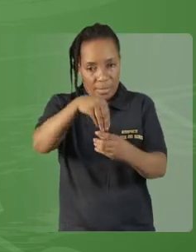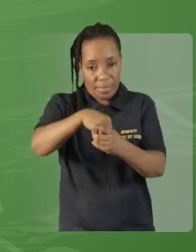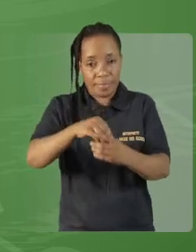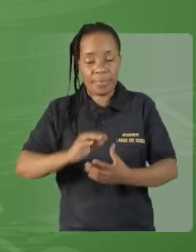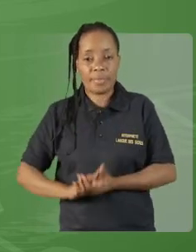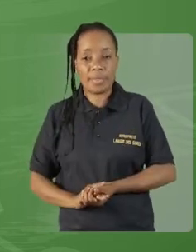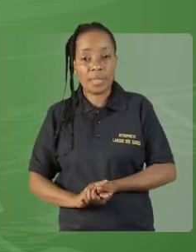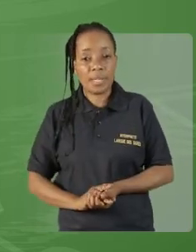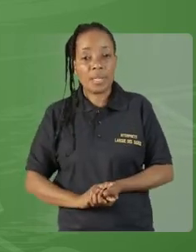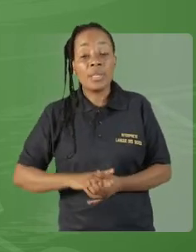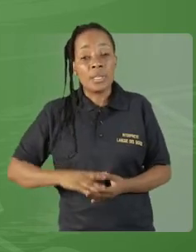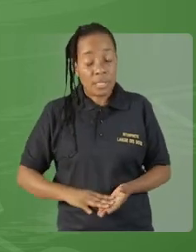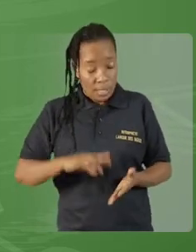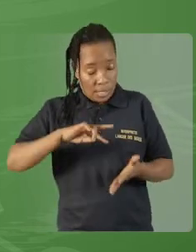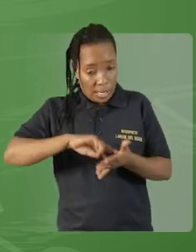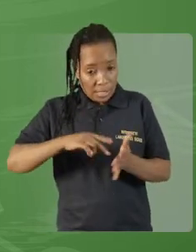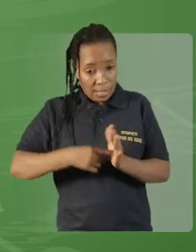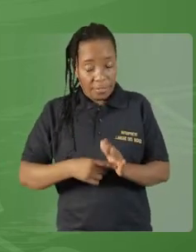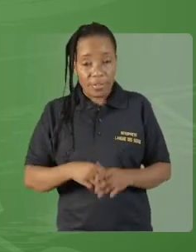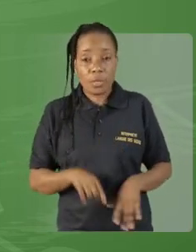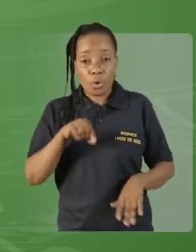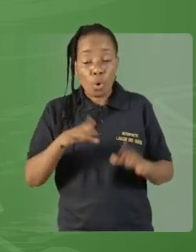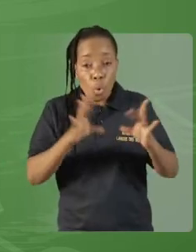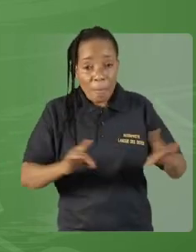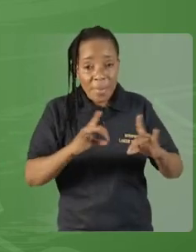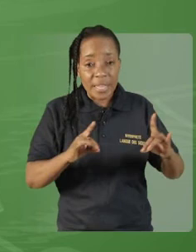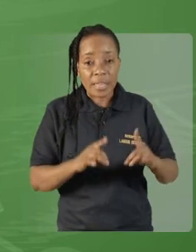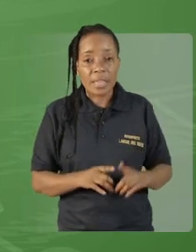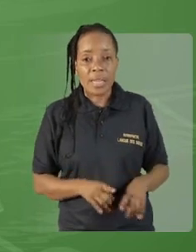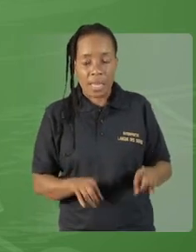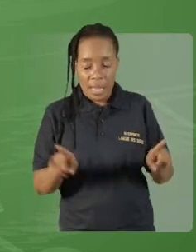Le mythe est donc aussi le fruit de la raison.